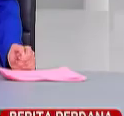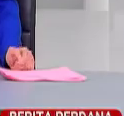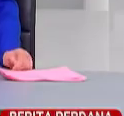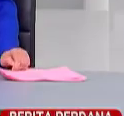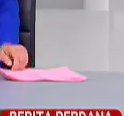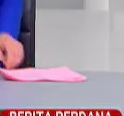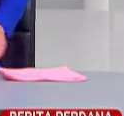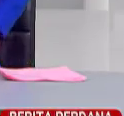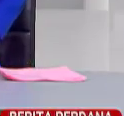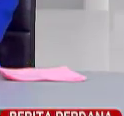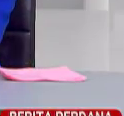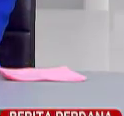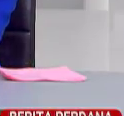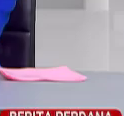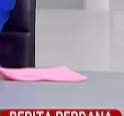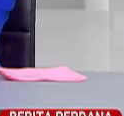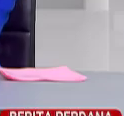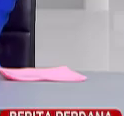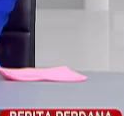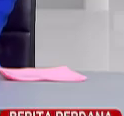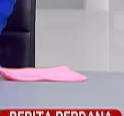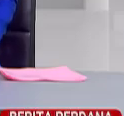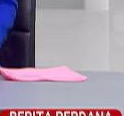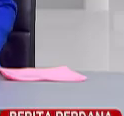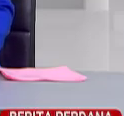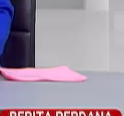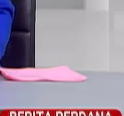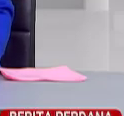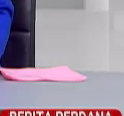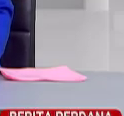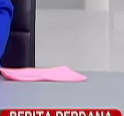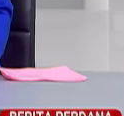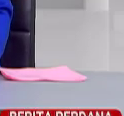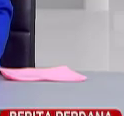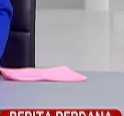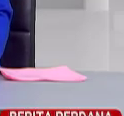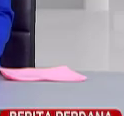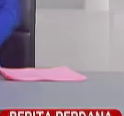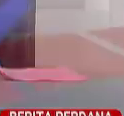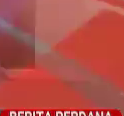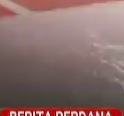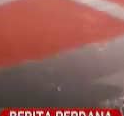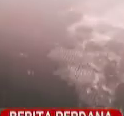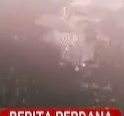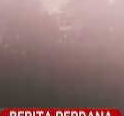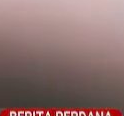Baik, seterusnya untuk perkembangan sukan kita akan bersama dengan Nazri. Nazri, teruskan.